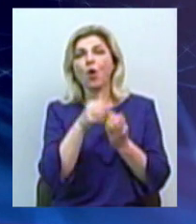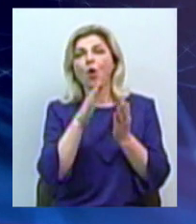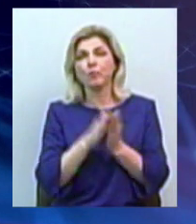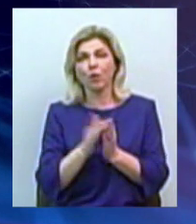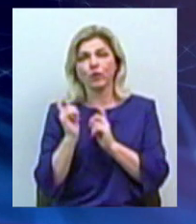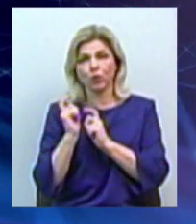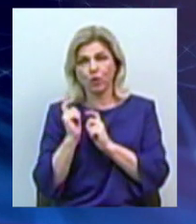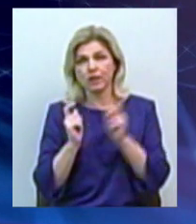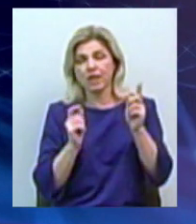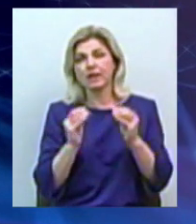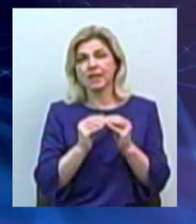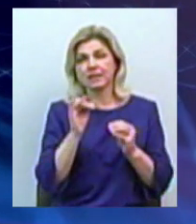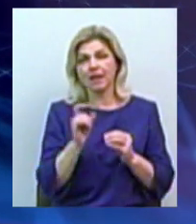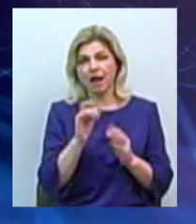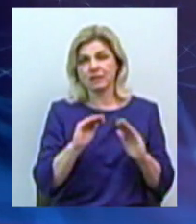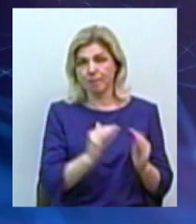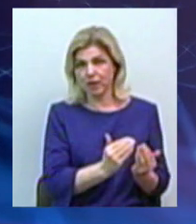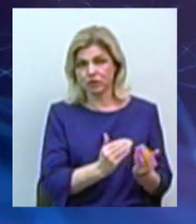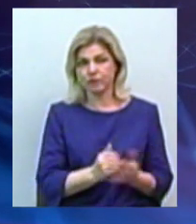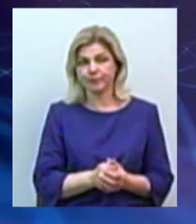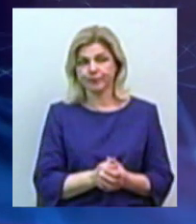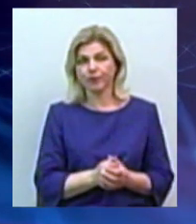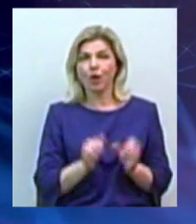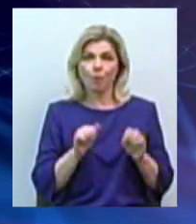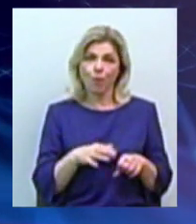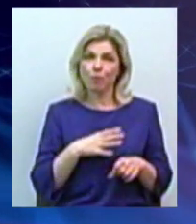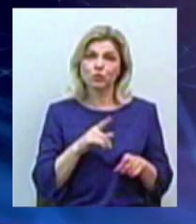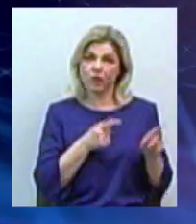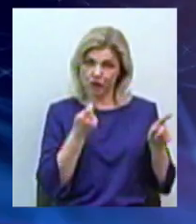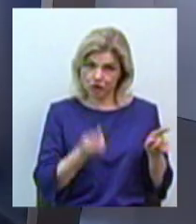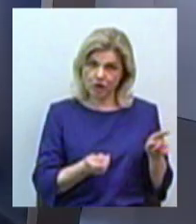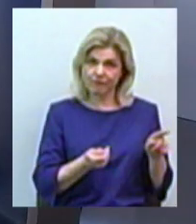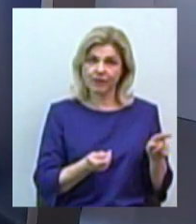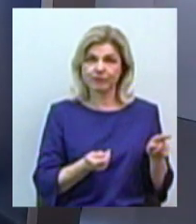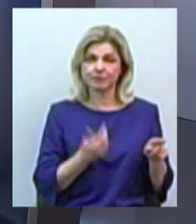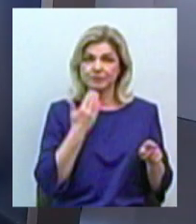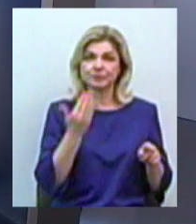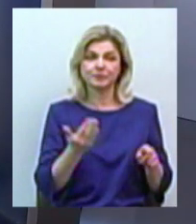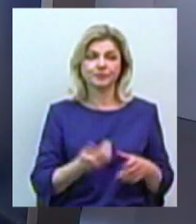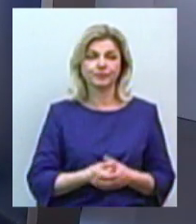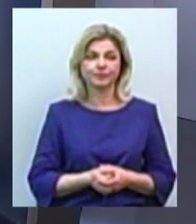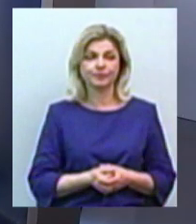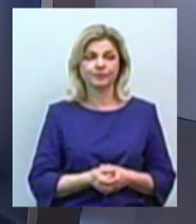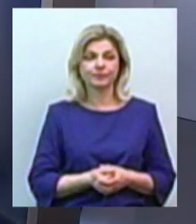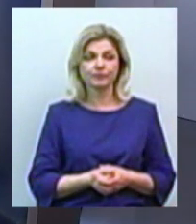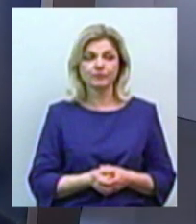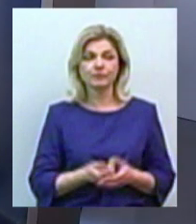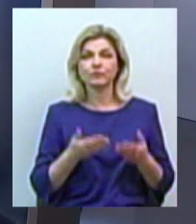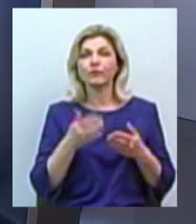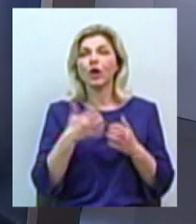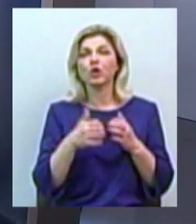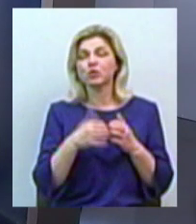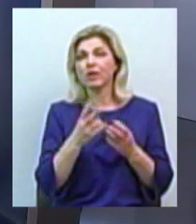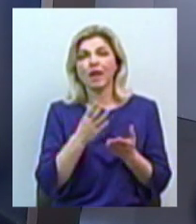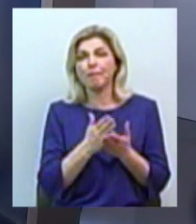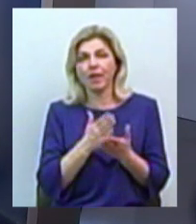він там в десятки разів менше. Може він цікавіший, тому що дешевше за нього просять? І він, менше. Ну... І він не має потенціалу для